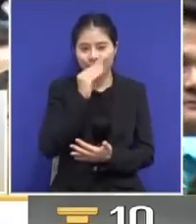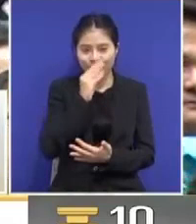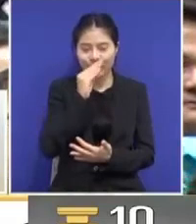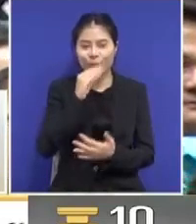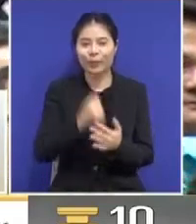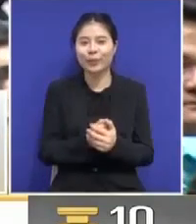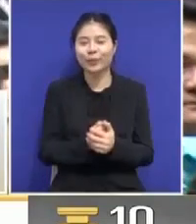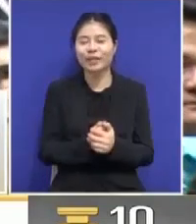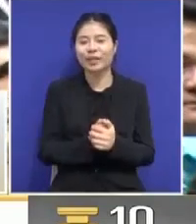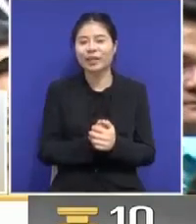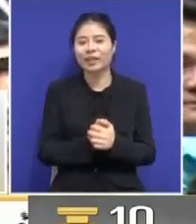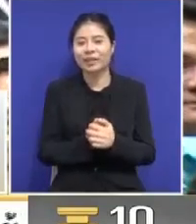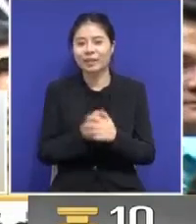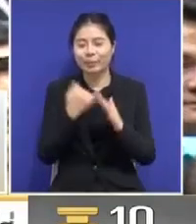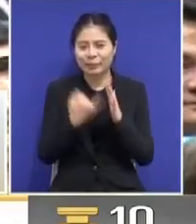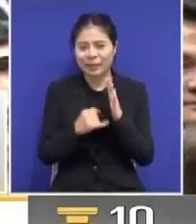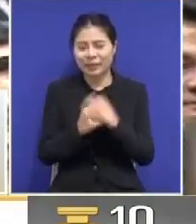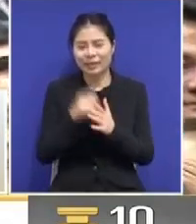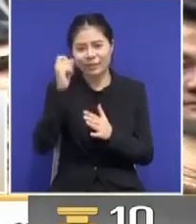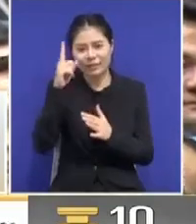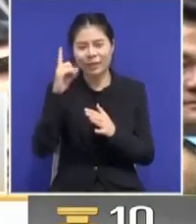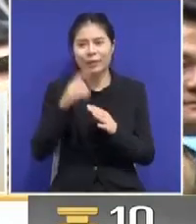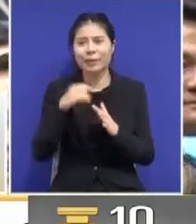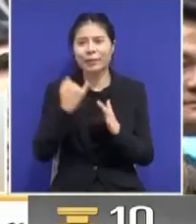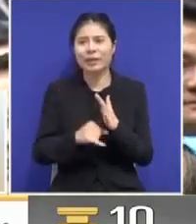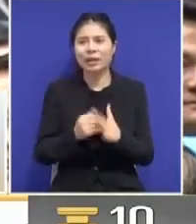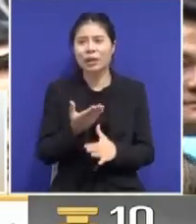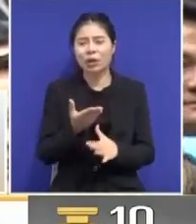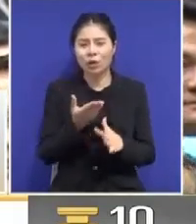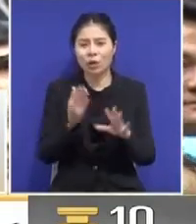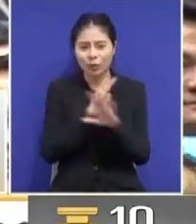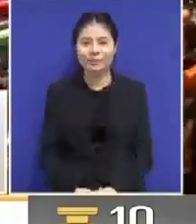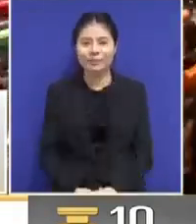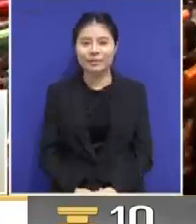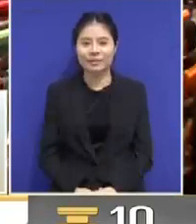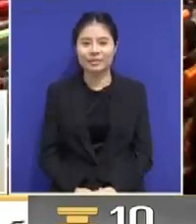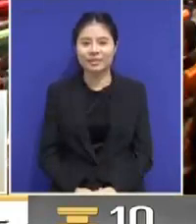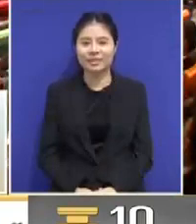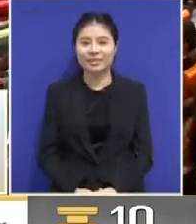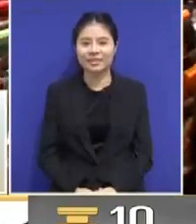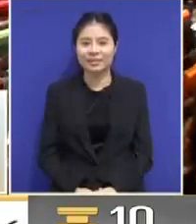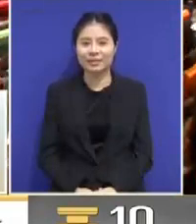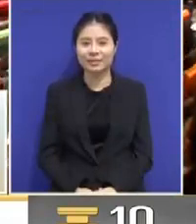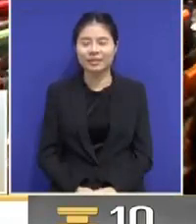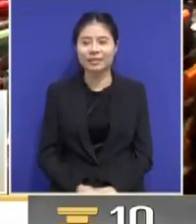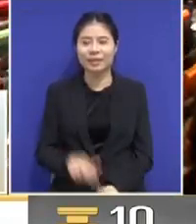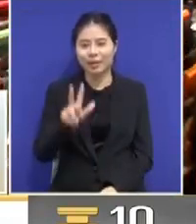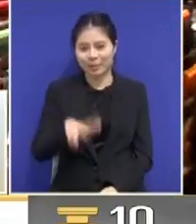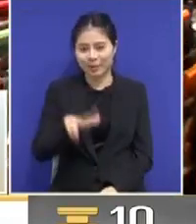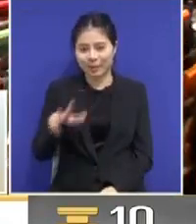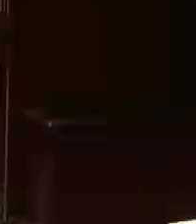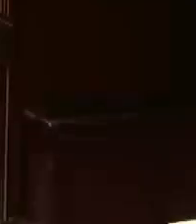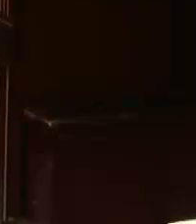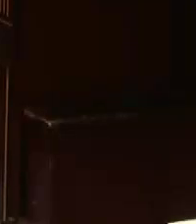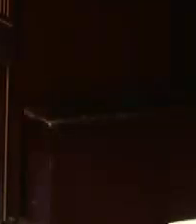พื่อนสมาชิกไม่สบายใจขอถอนทั้งหมดนะครับ ขอถอนทั้งหมดนะฮะเดี๋ยวให้เพื่อไทยตอบท่านสุ